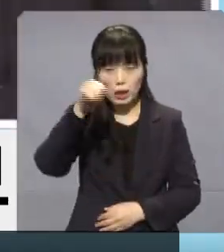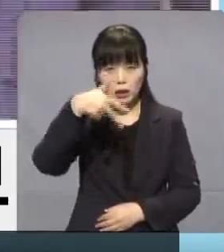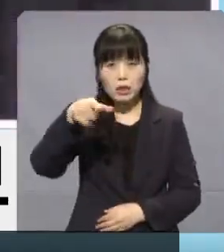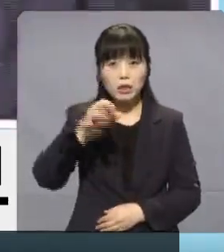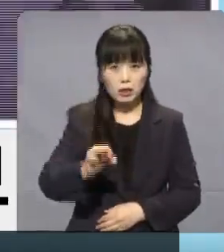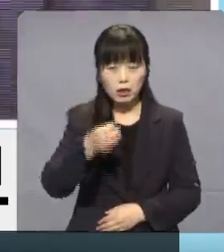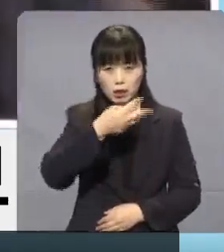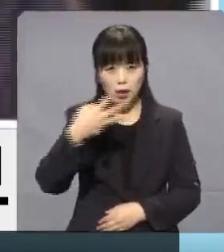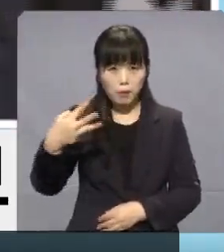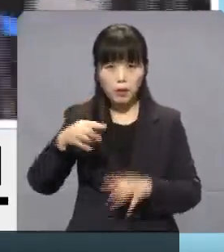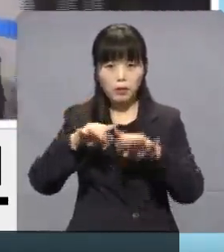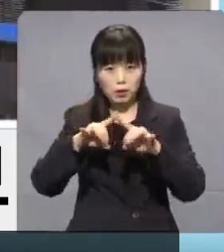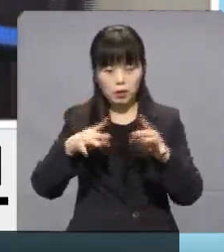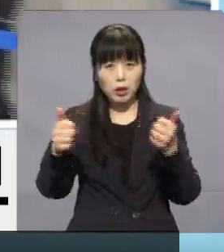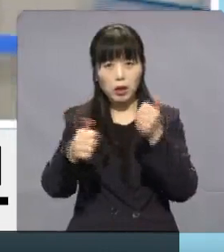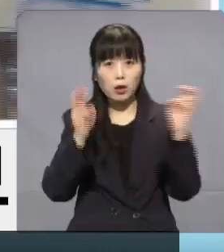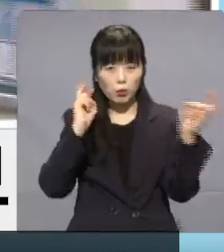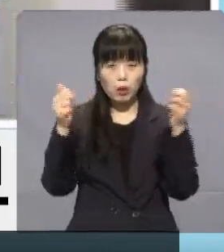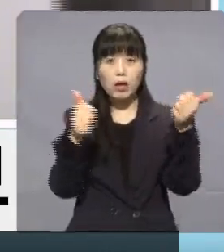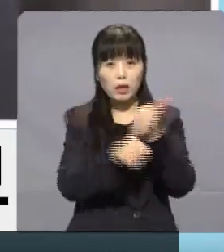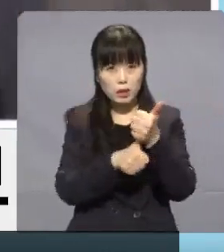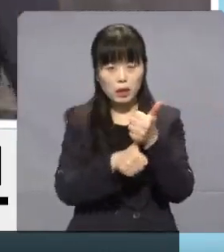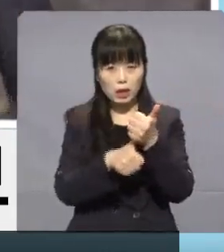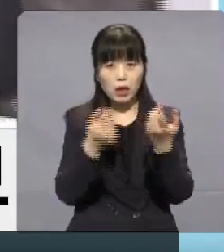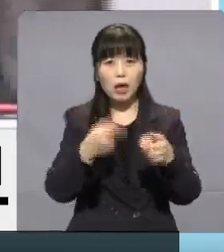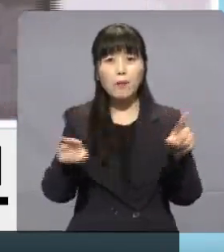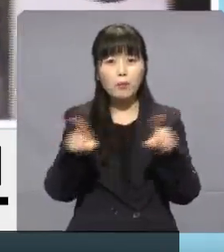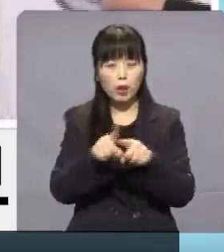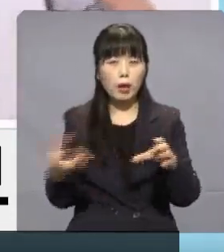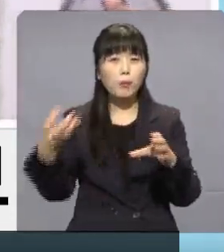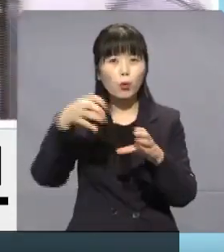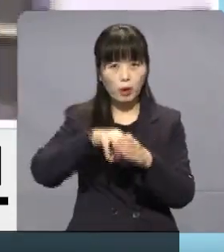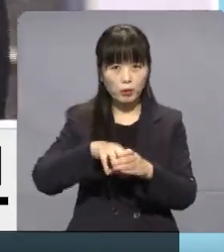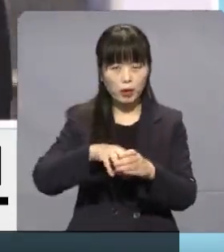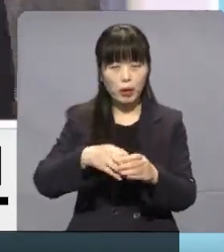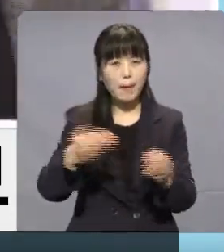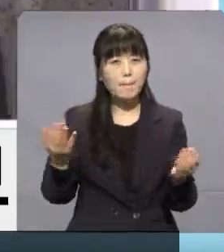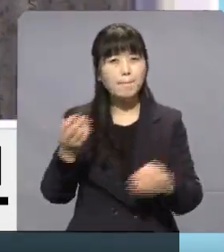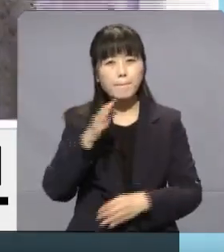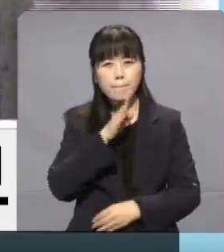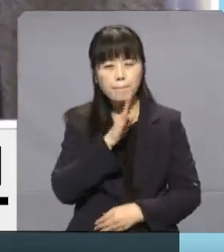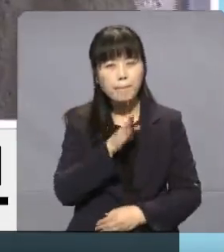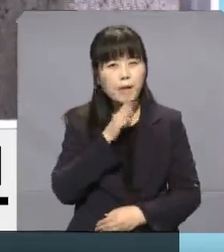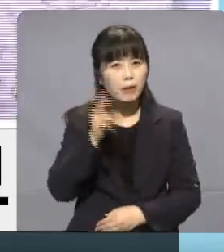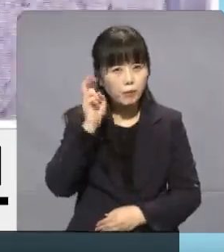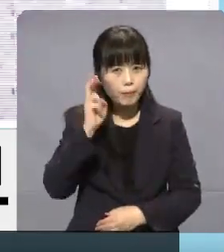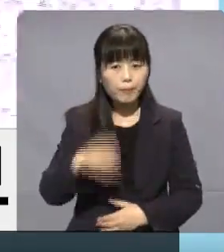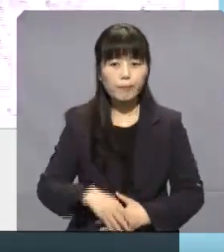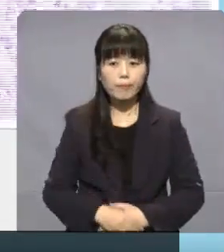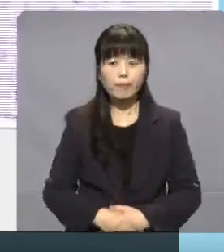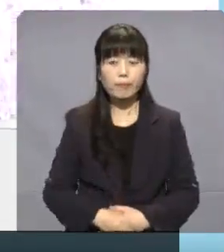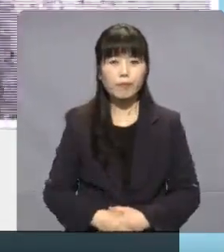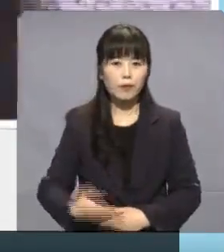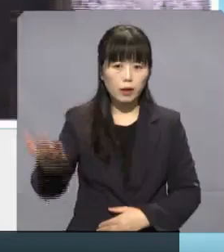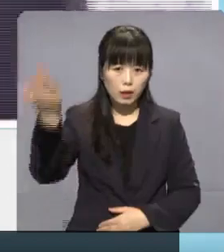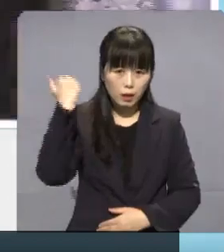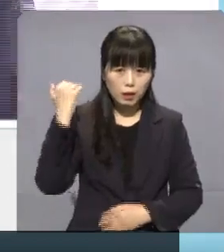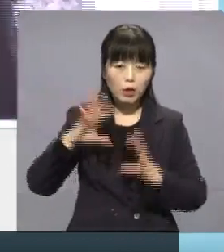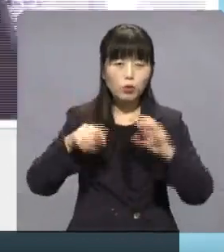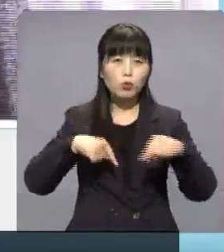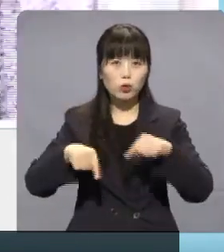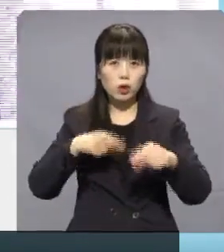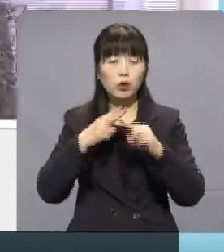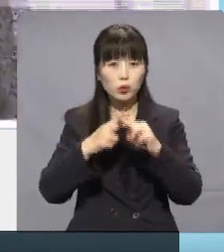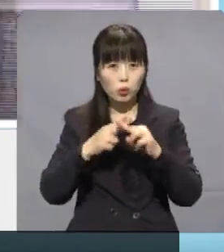전 삼성전자 부회장 이런 분들도 같이 포함되는 것이 맞지 않을까. 그래서 뭐 지난